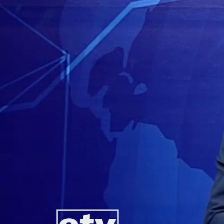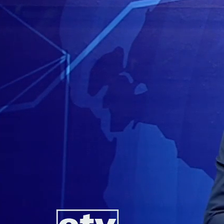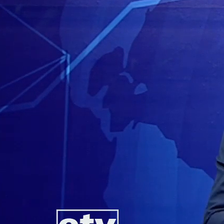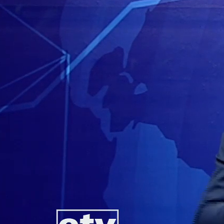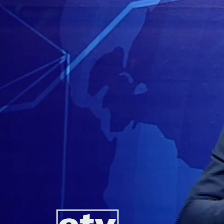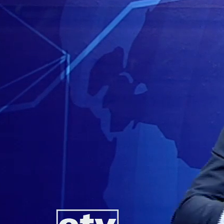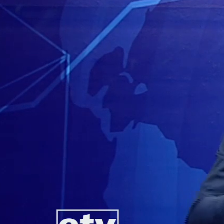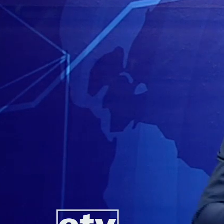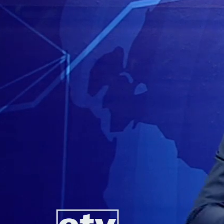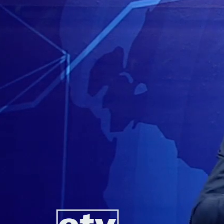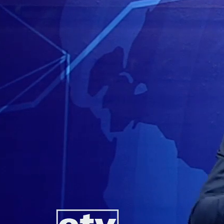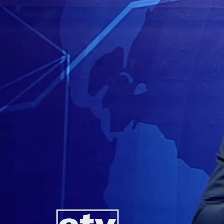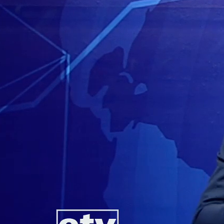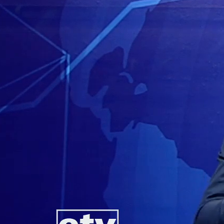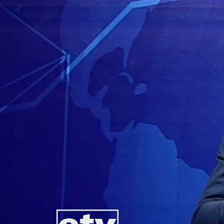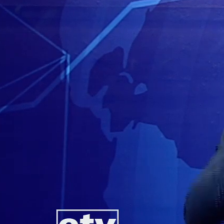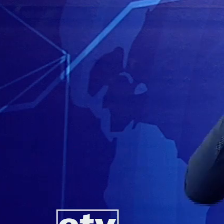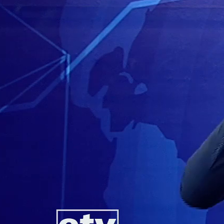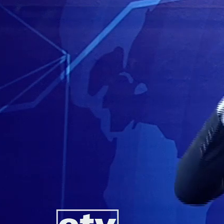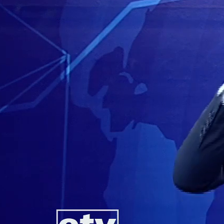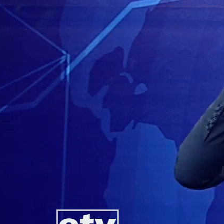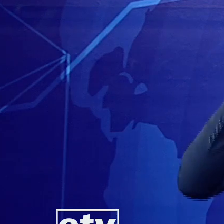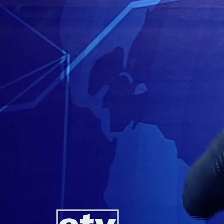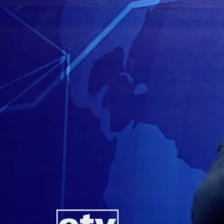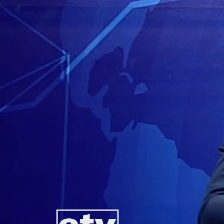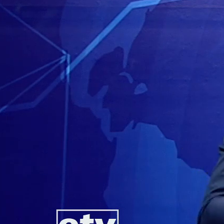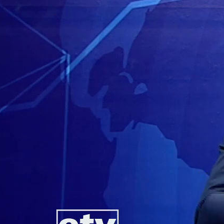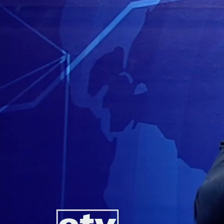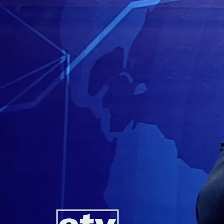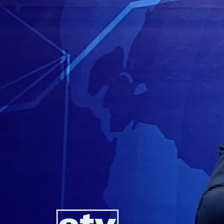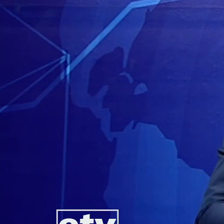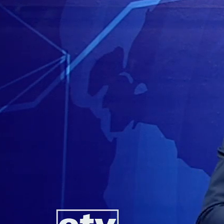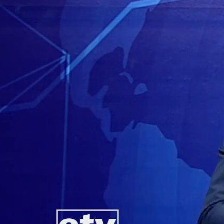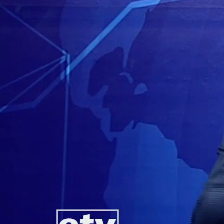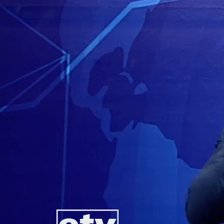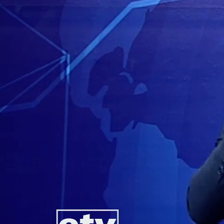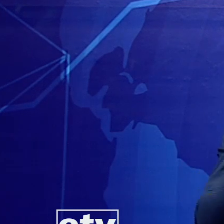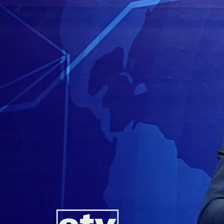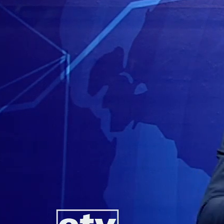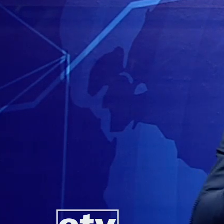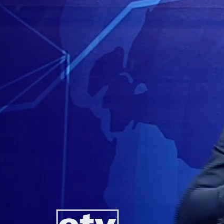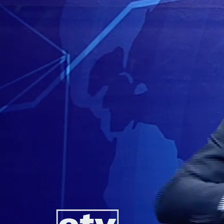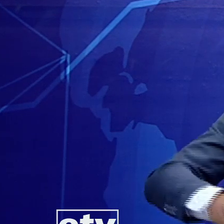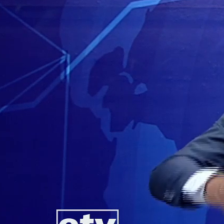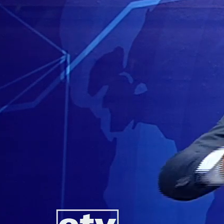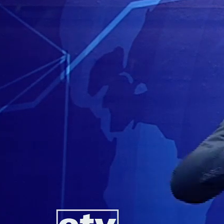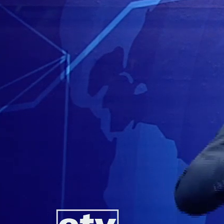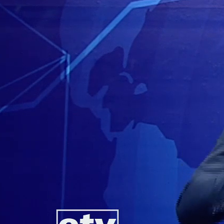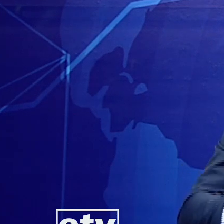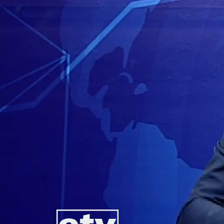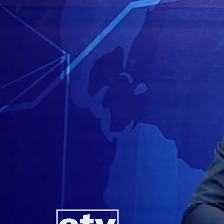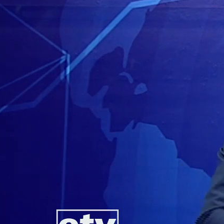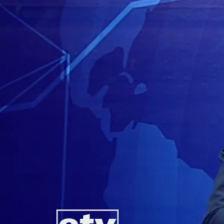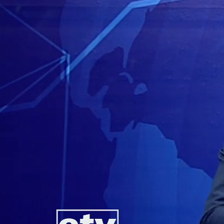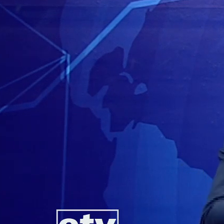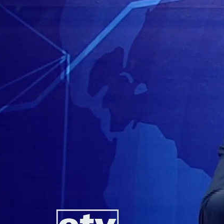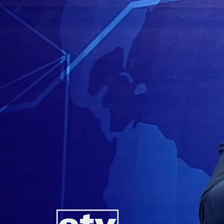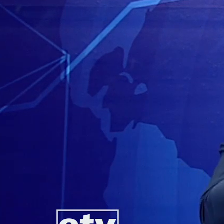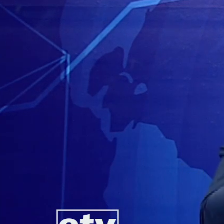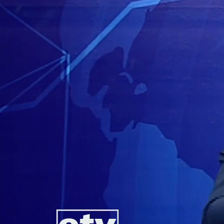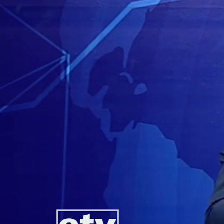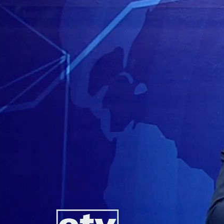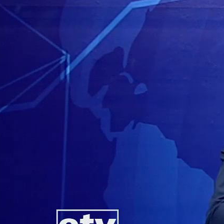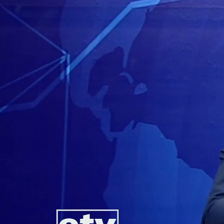አልማገሩ ቃድግብኑ ረሳመጀላሉ ረሳመተዳም ሀብባላ ቢላላ ሰደጋው ድጋፍ ያሰደጋሉ